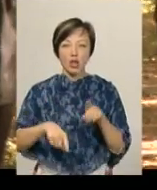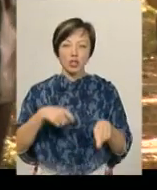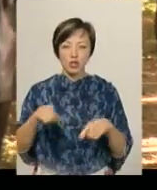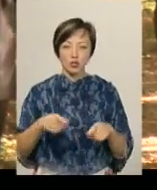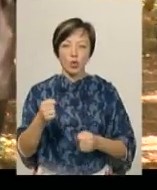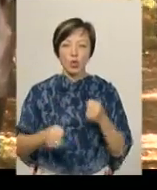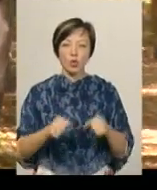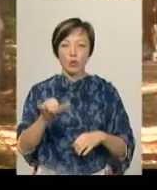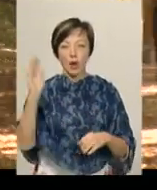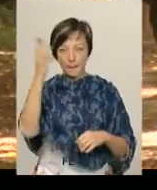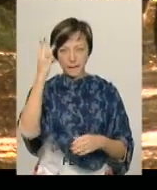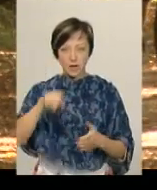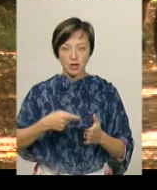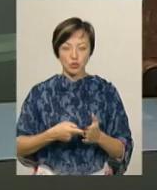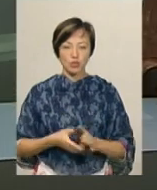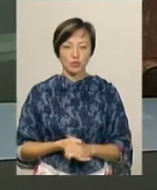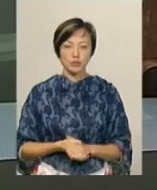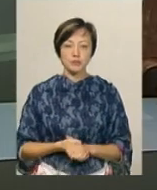легкоатлетичного кросу у Хмельницькому.